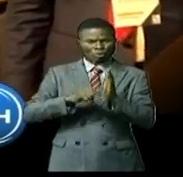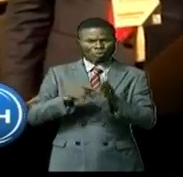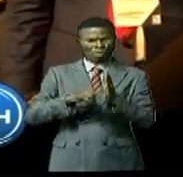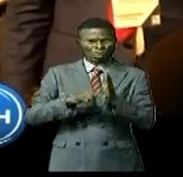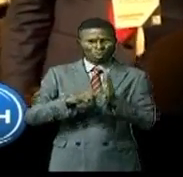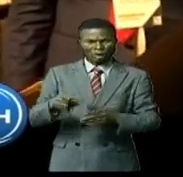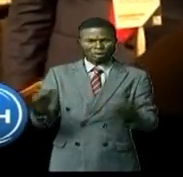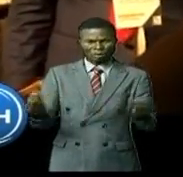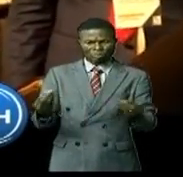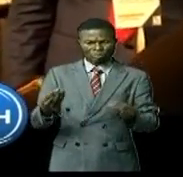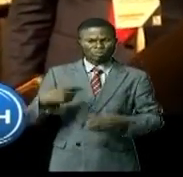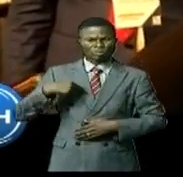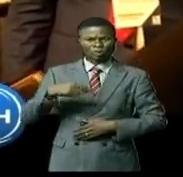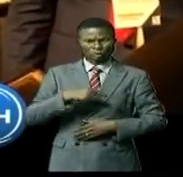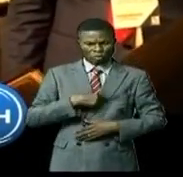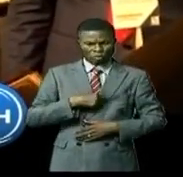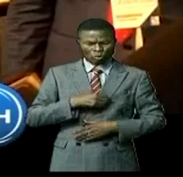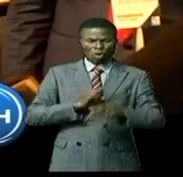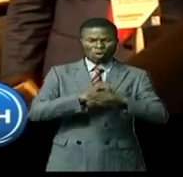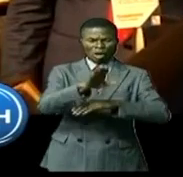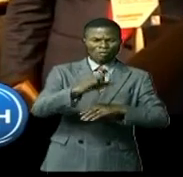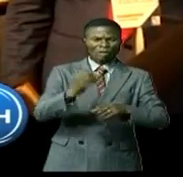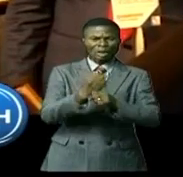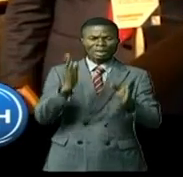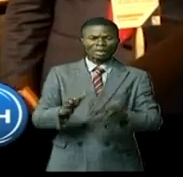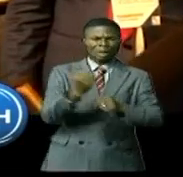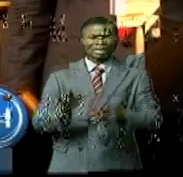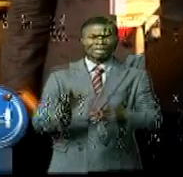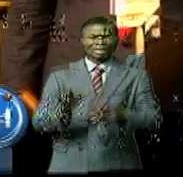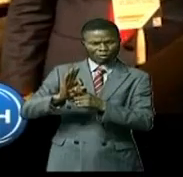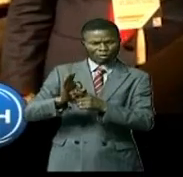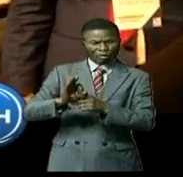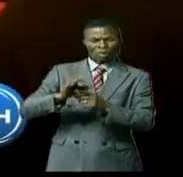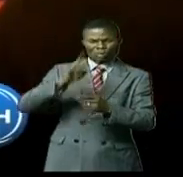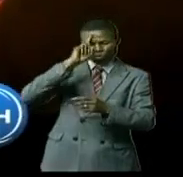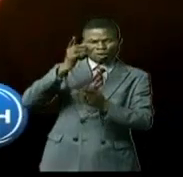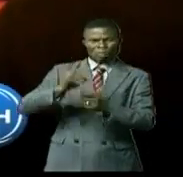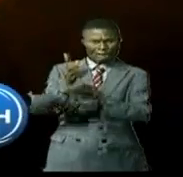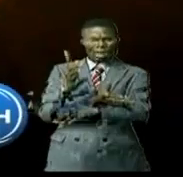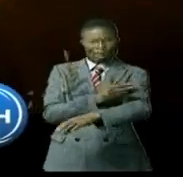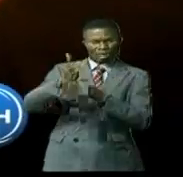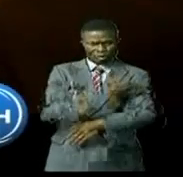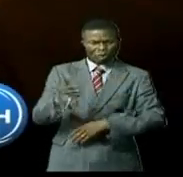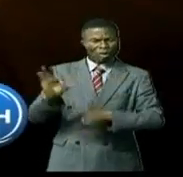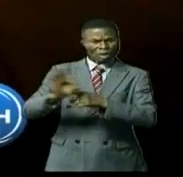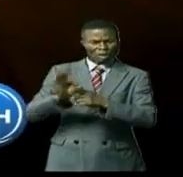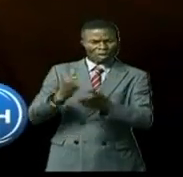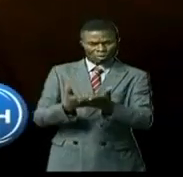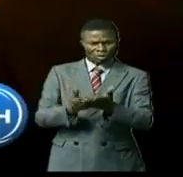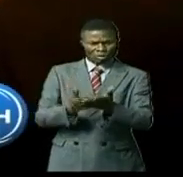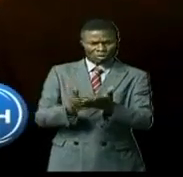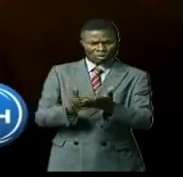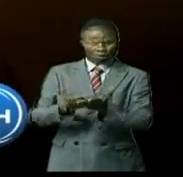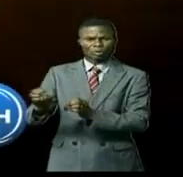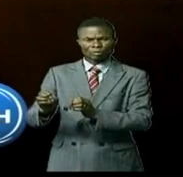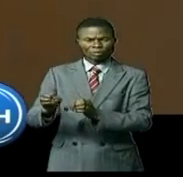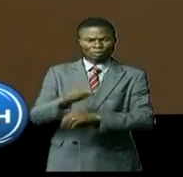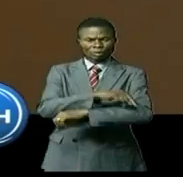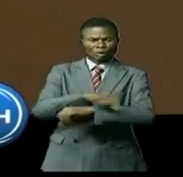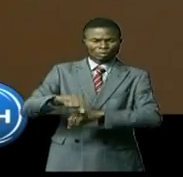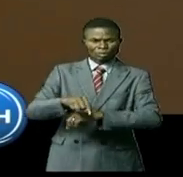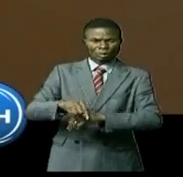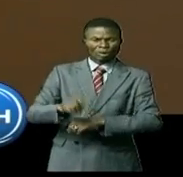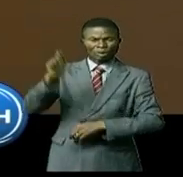Donc, nous avons nos agents en formation, afin qu'ils montent en compétences. Signalons que cette formation est effectuée par le cabinet